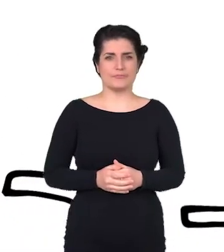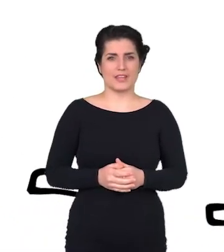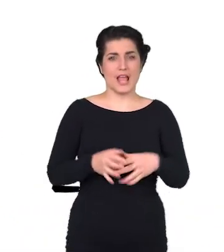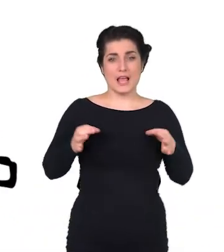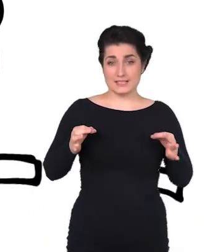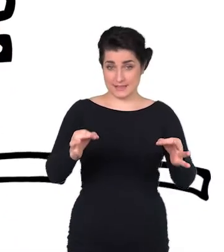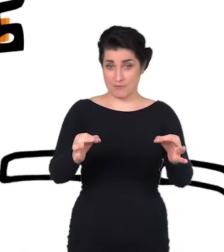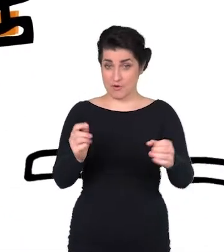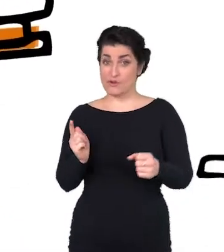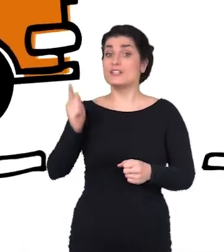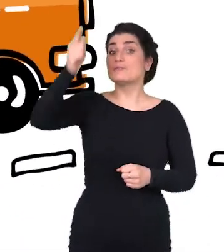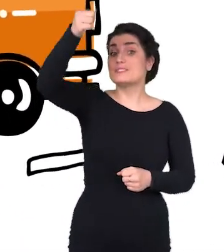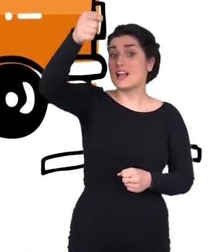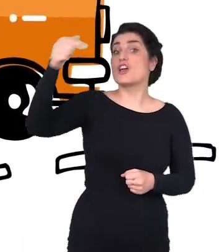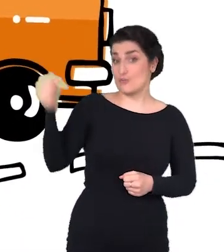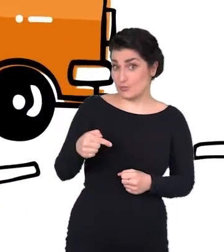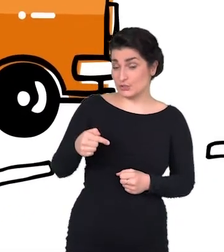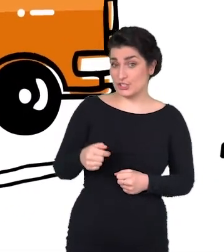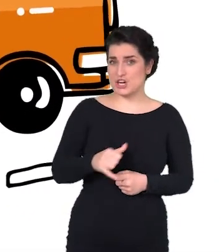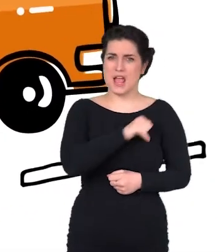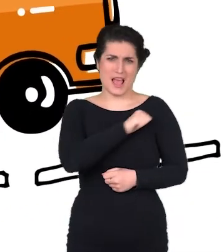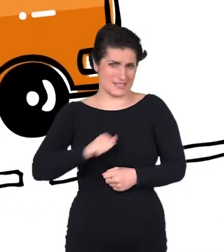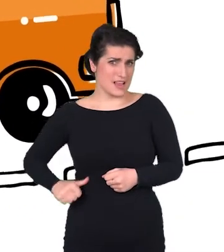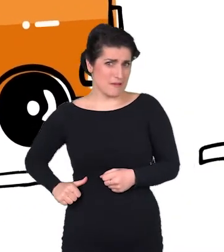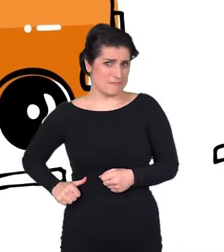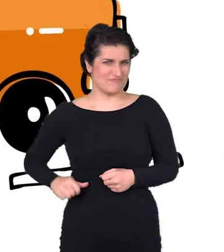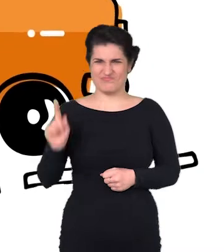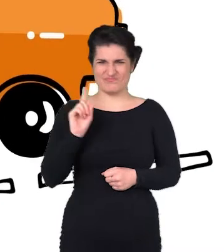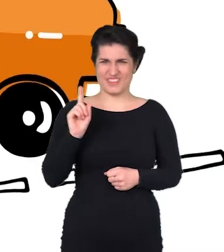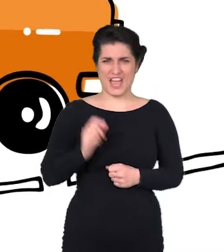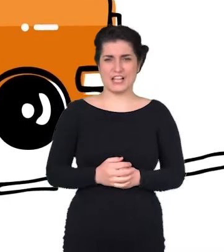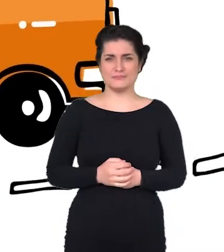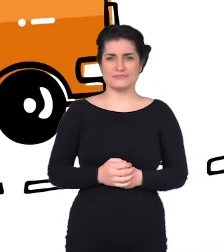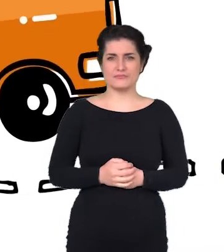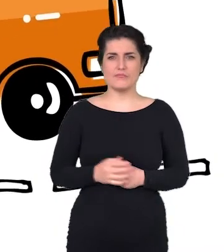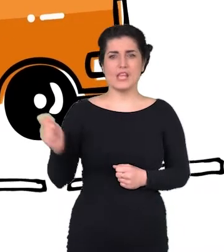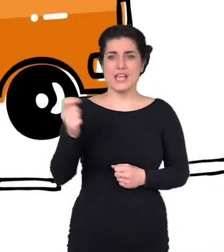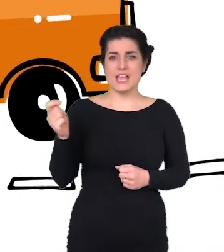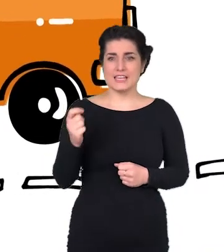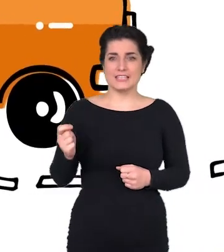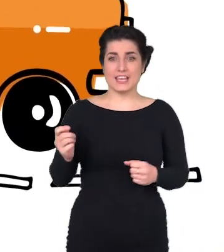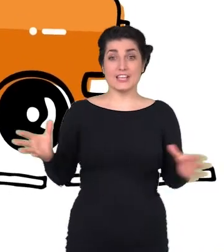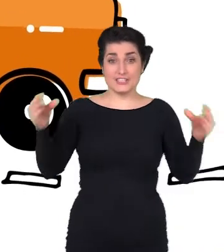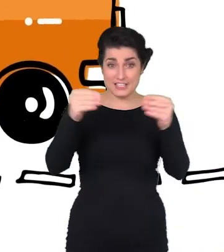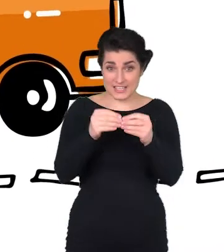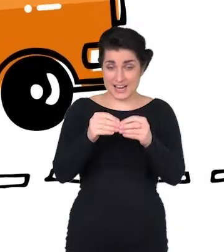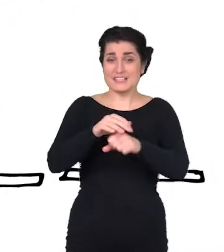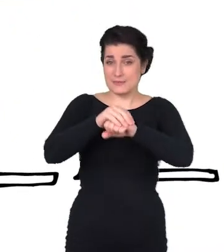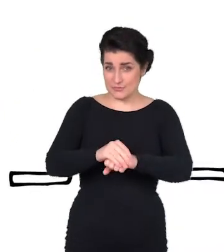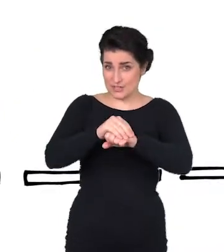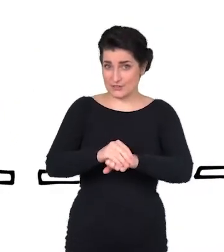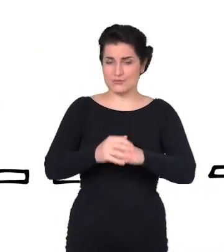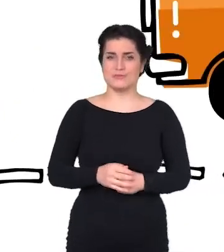sobą współpasażerów. Pokonując 1000 km samotnie w dużym aucie, emitujesz aż około 250